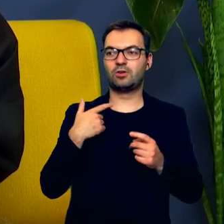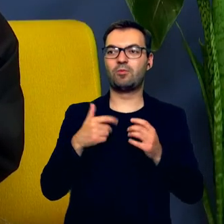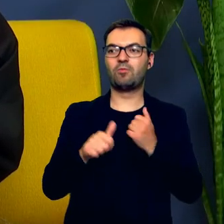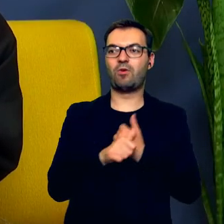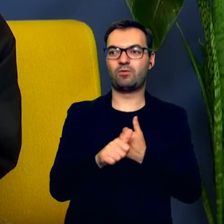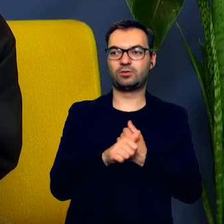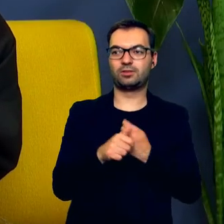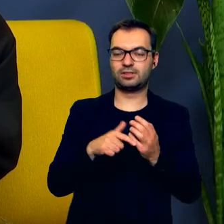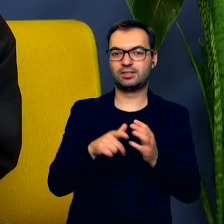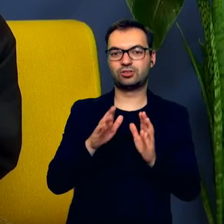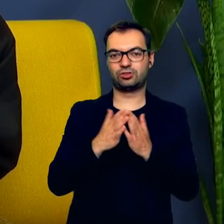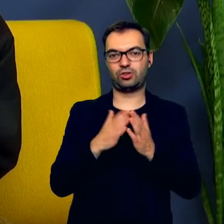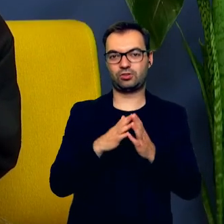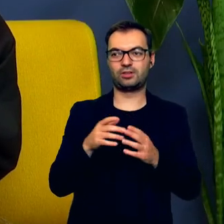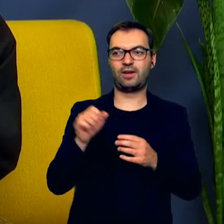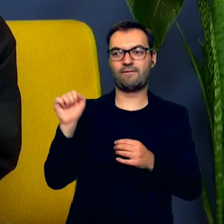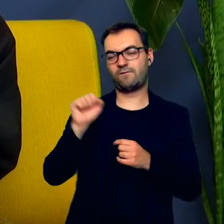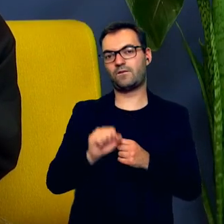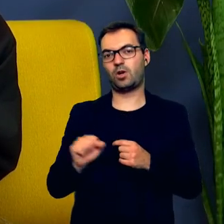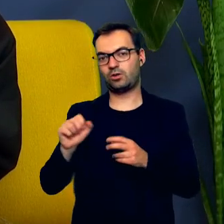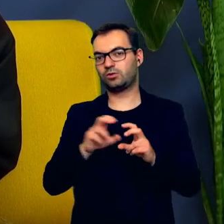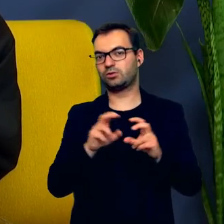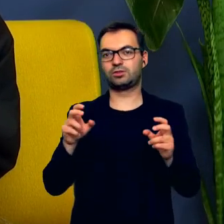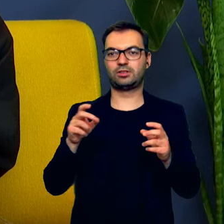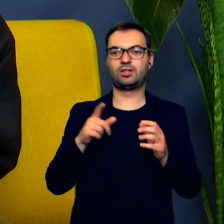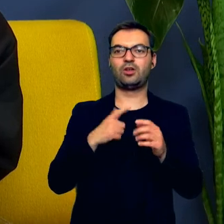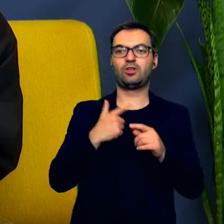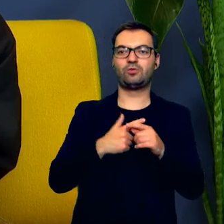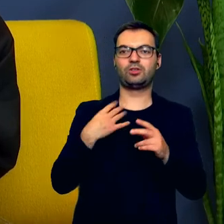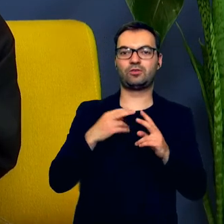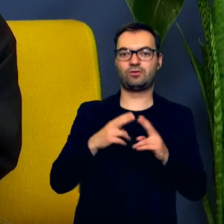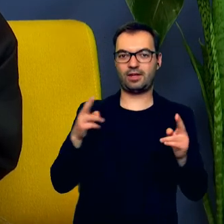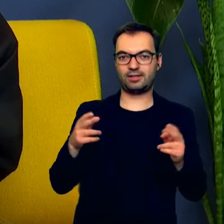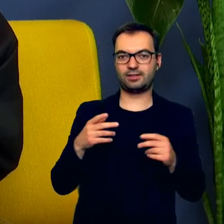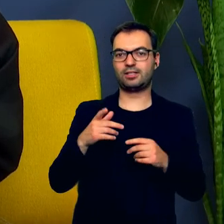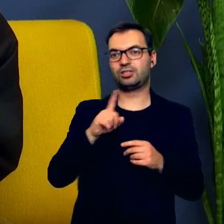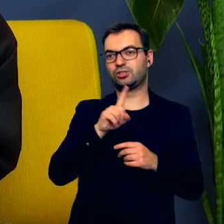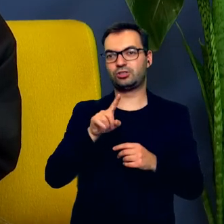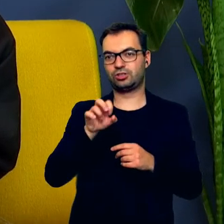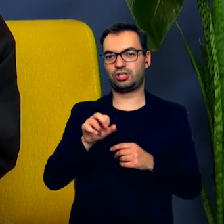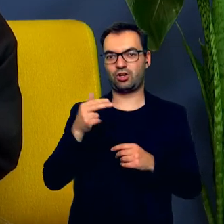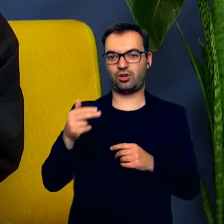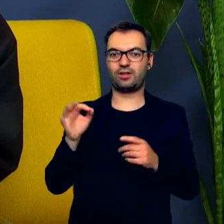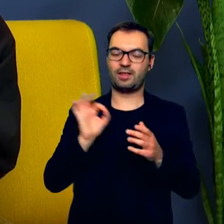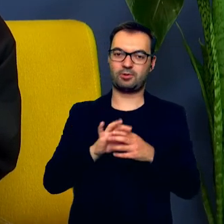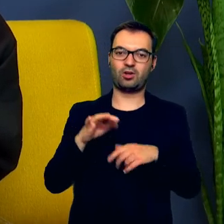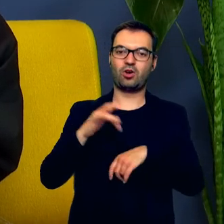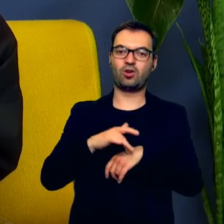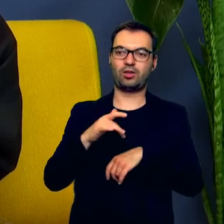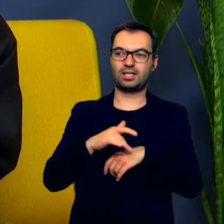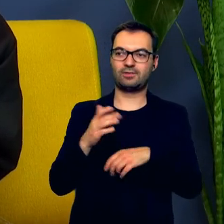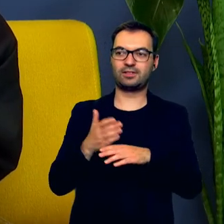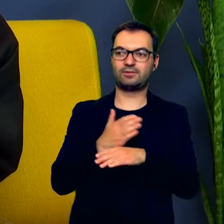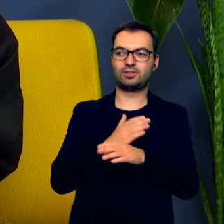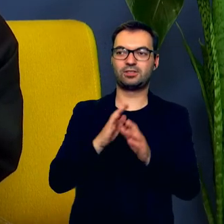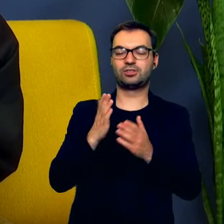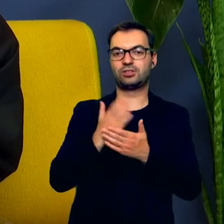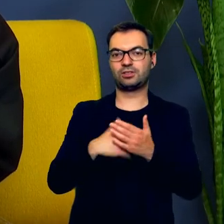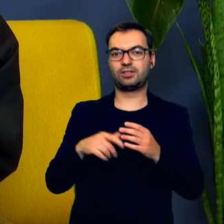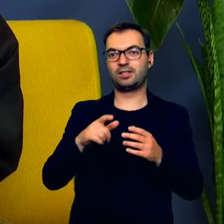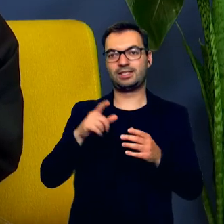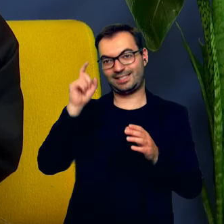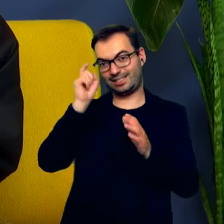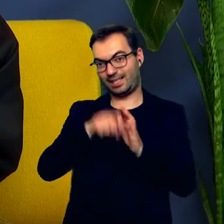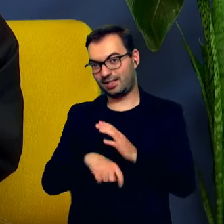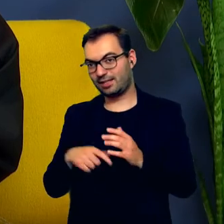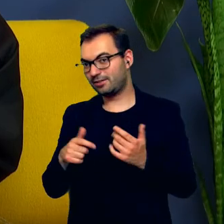zaczynem akurat tej powieści? Czy ten Wrocław, czy znów dwudziestolecie, czy Rzychoń? Na pewno konsekwencja z wcześniejszą częścią, czy właśnie motyw